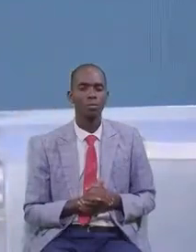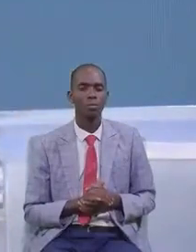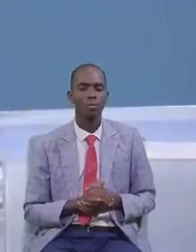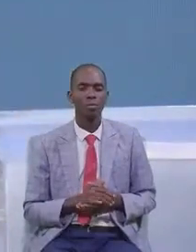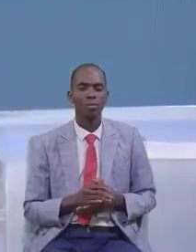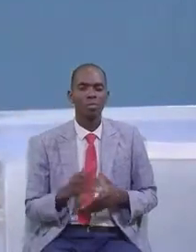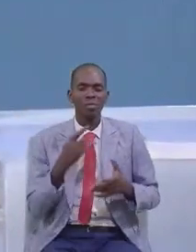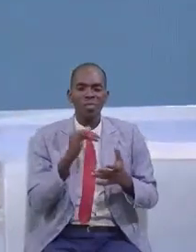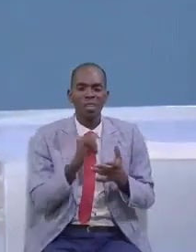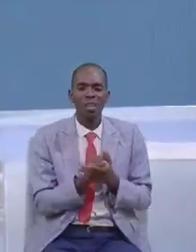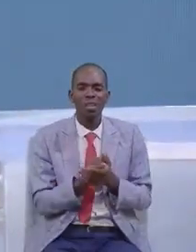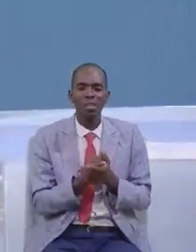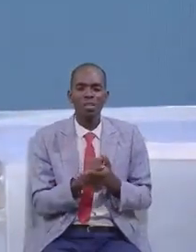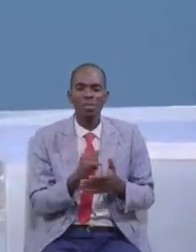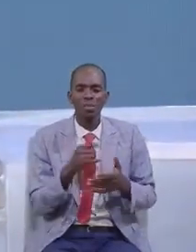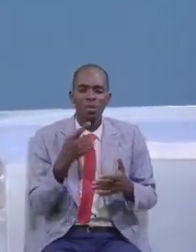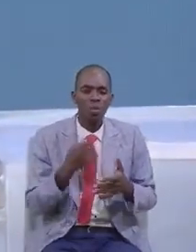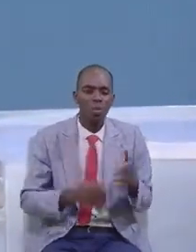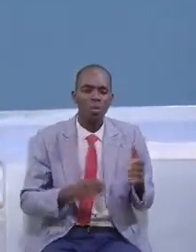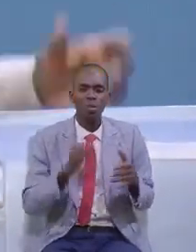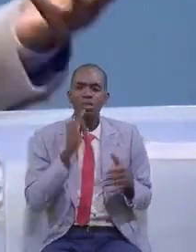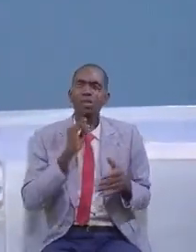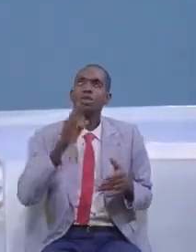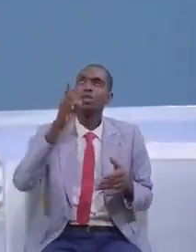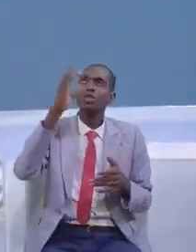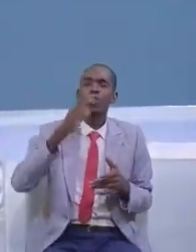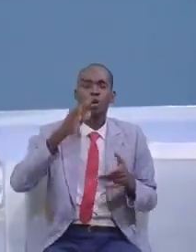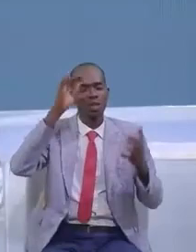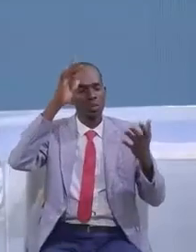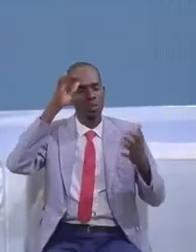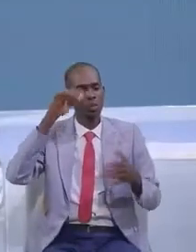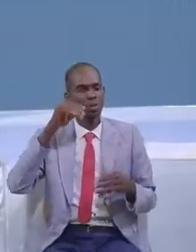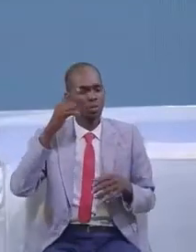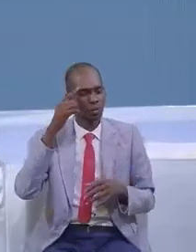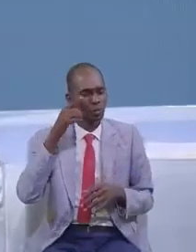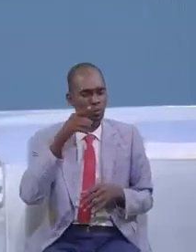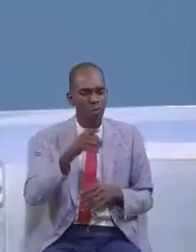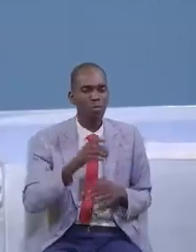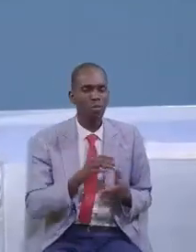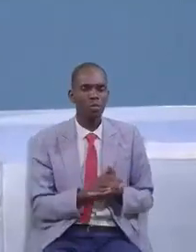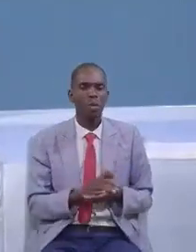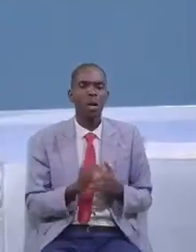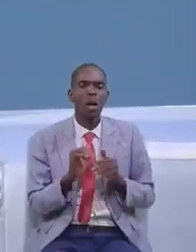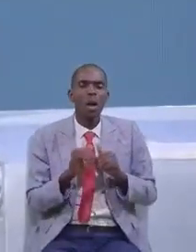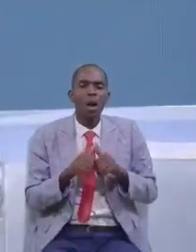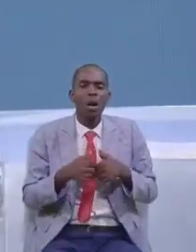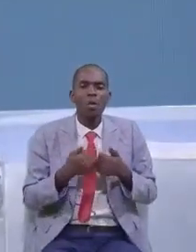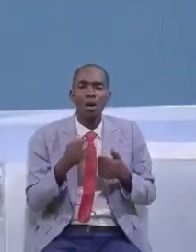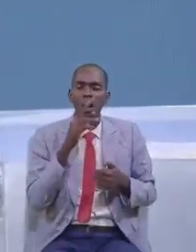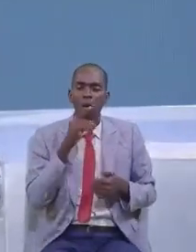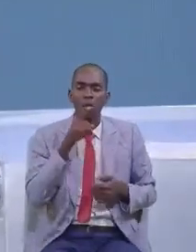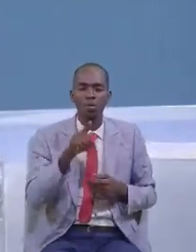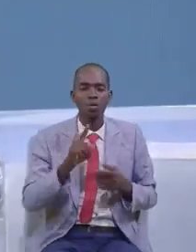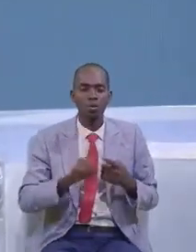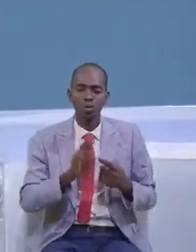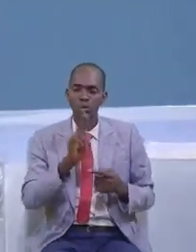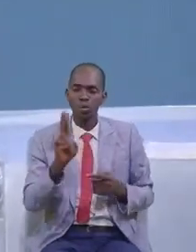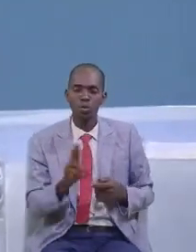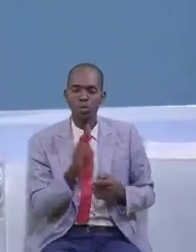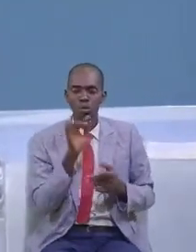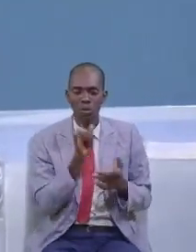what's God's expectation? నీ పట్ల దేవుని ఎదురు చూపేంటి? How are you to use those 5 stones? నీవు